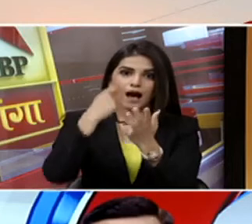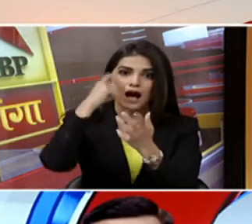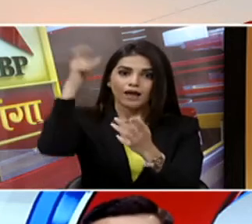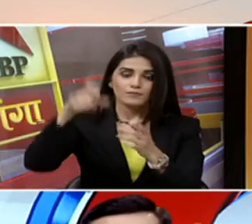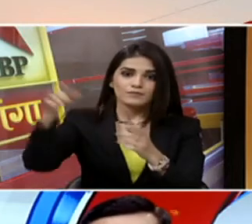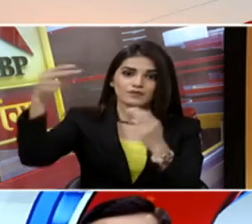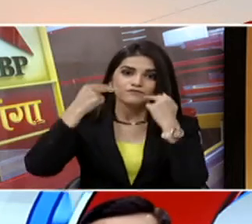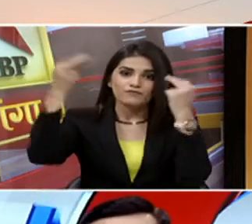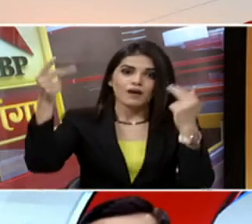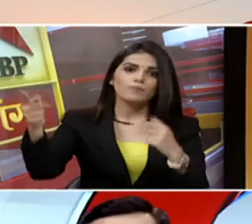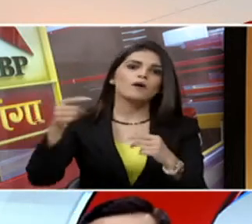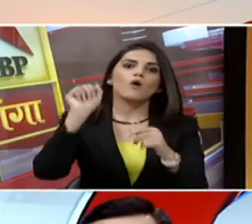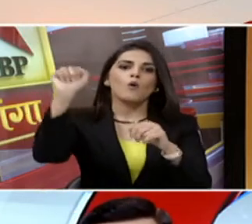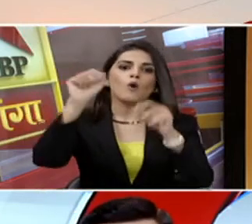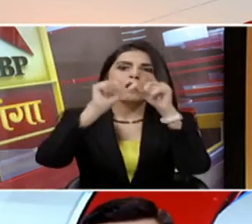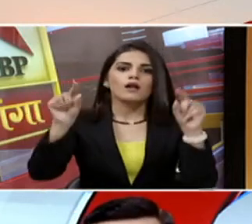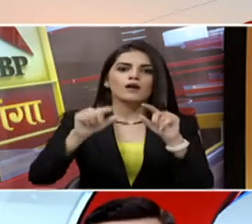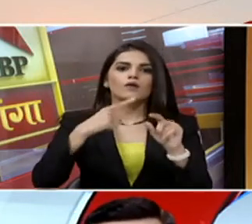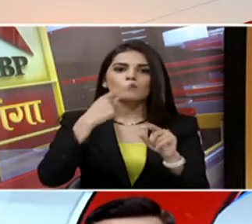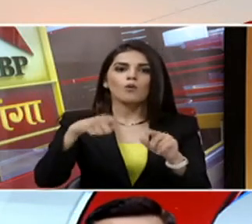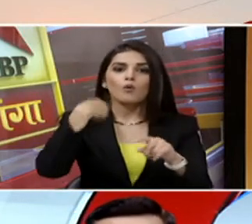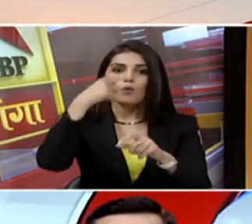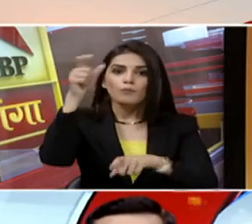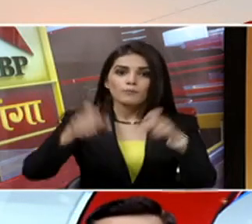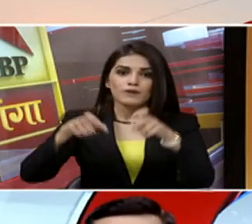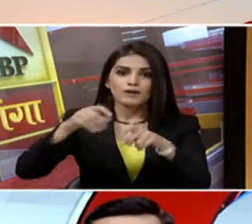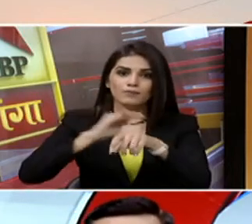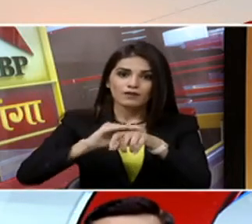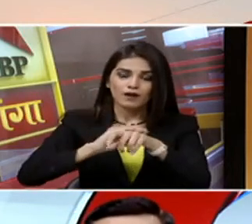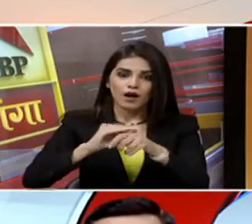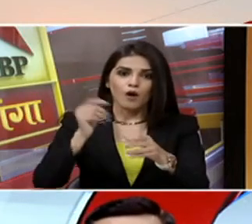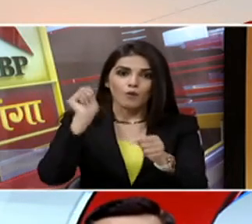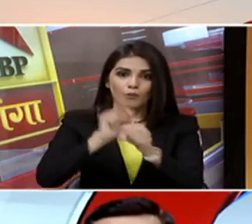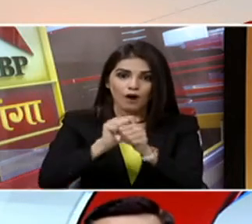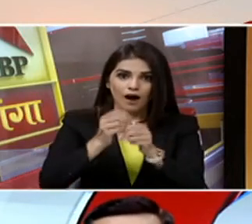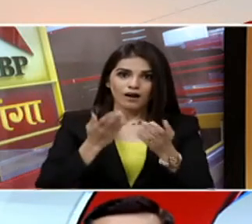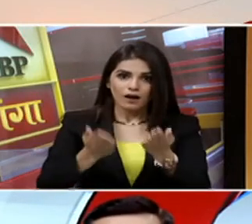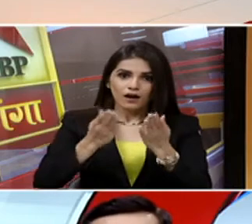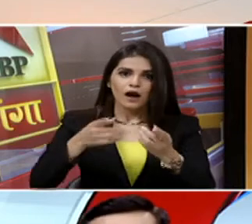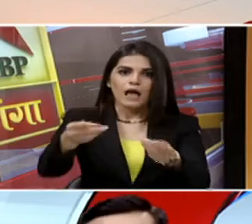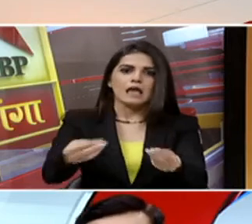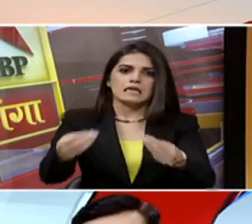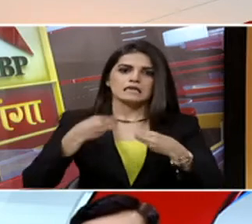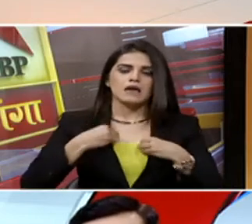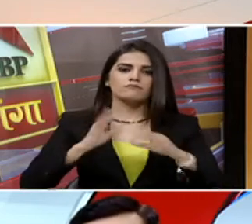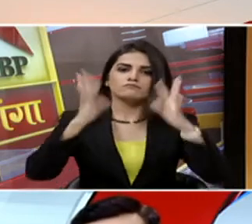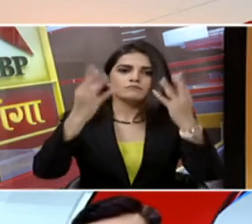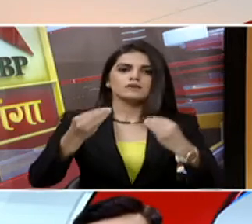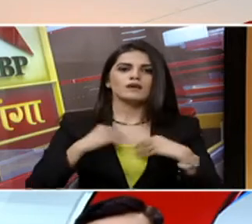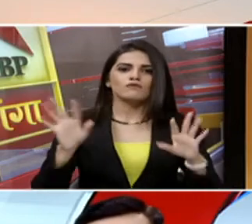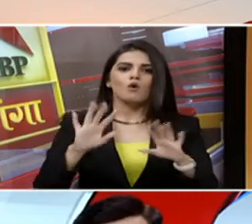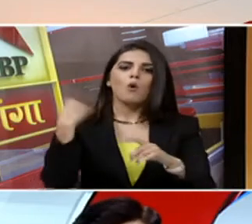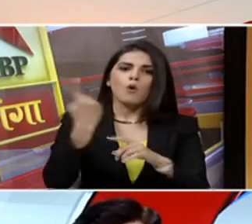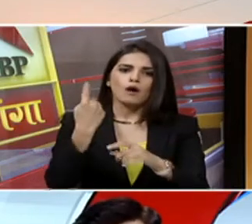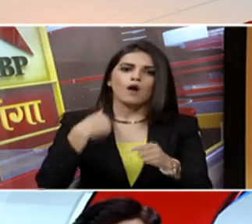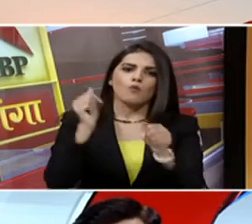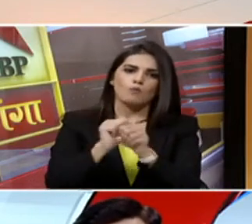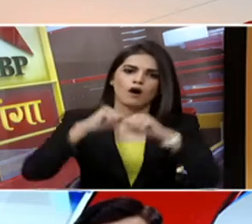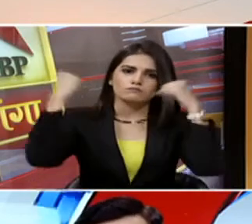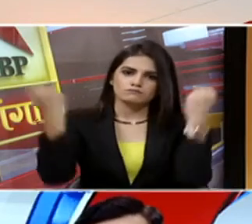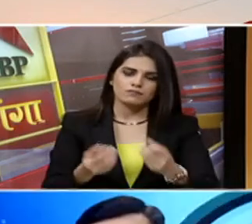कबीर दास जी ने कहा है सेवफल मांगे नहीं सेव करें दिन-रात है